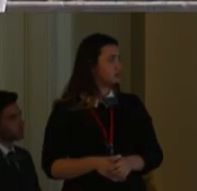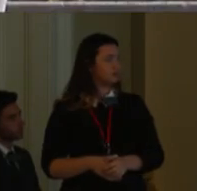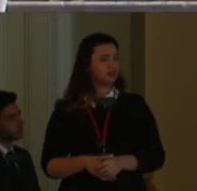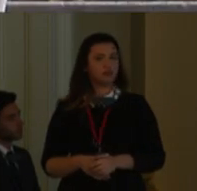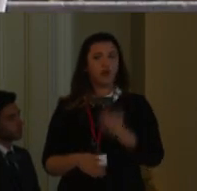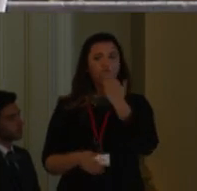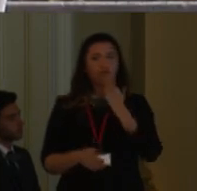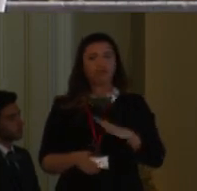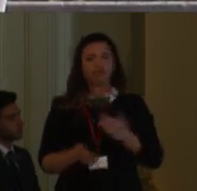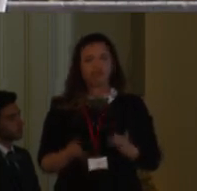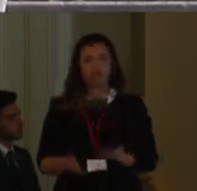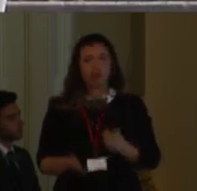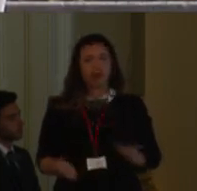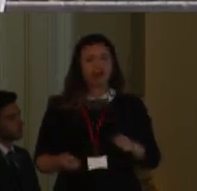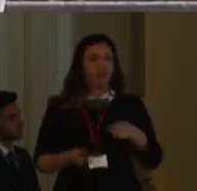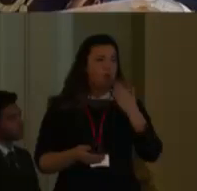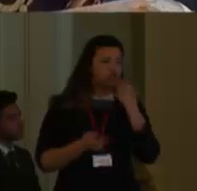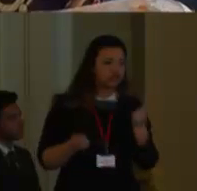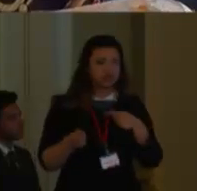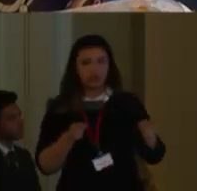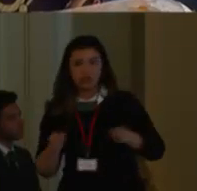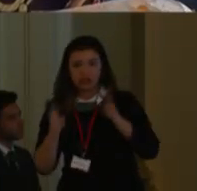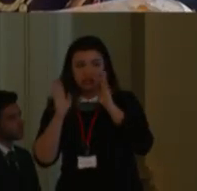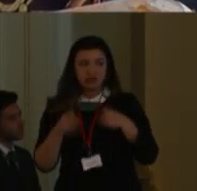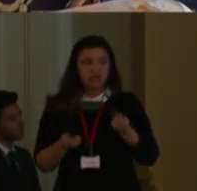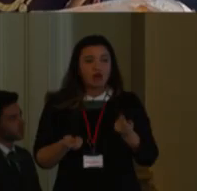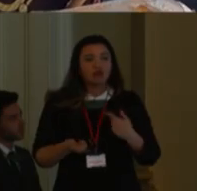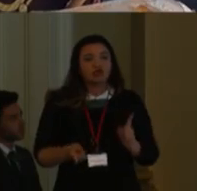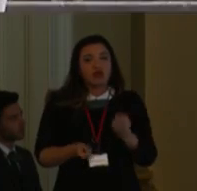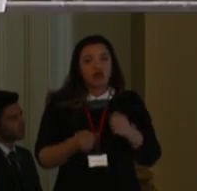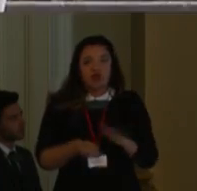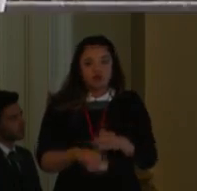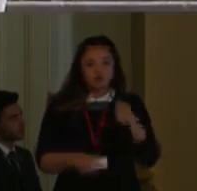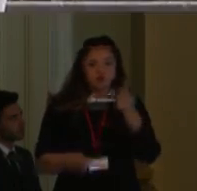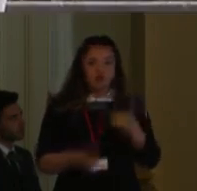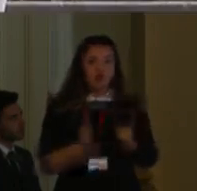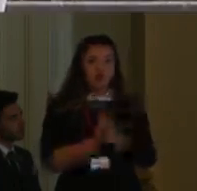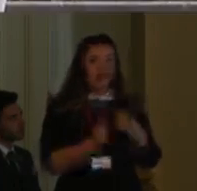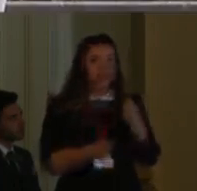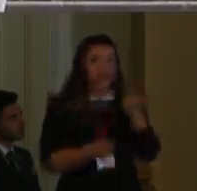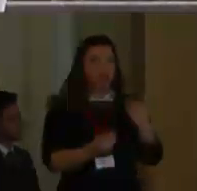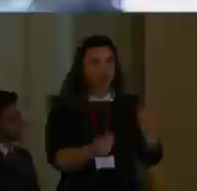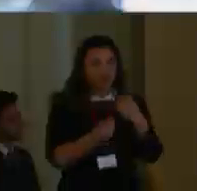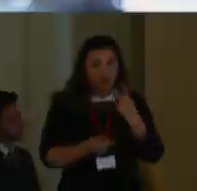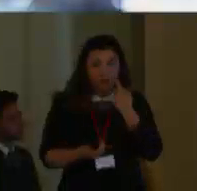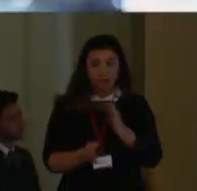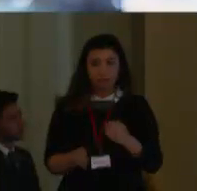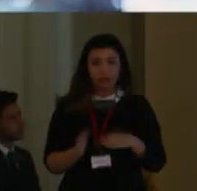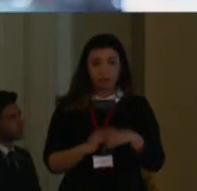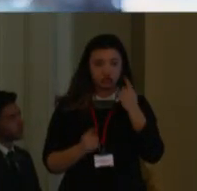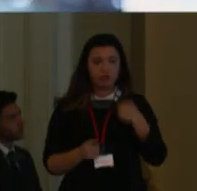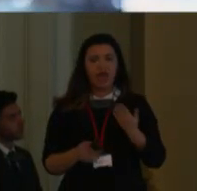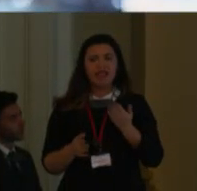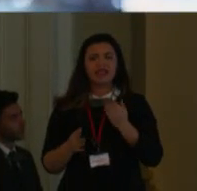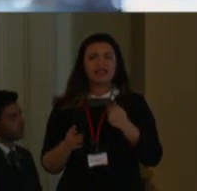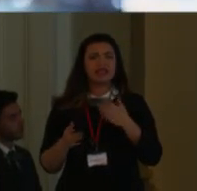Yani okumak istedim. Fakat hem okuyup hem çalışma ihtimalim yoktu. Aile konusunda hiçbir maddi destek görmediğim için. Demokratik bir ailem